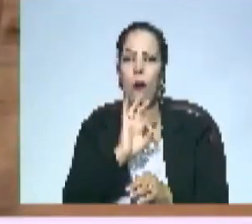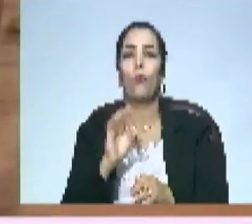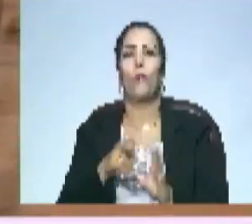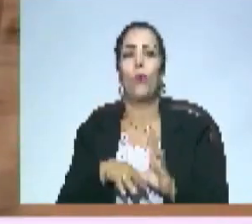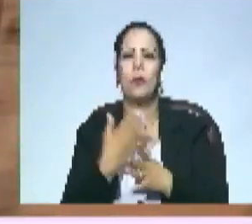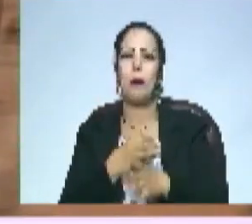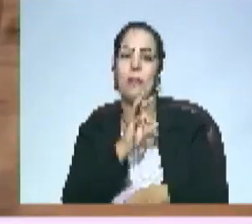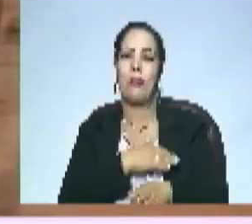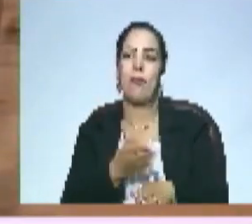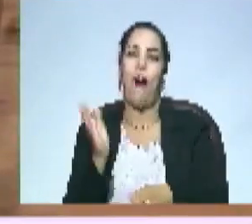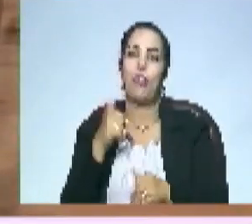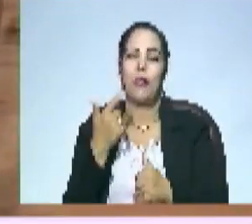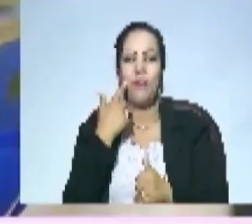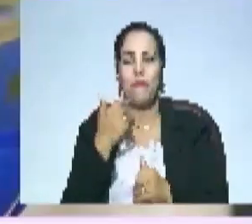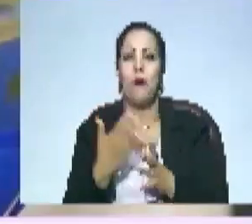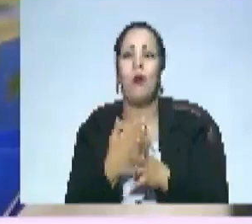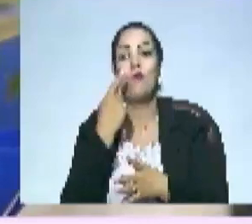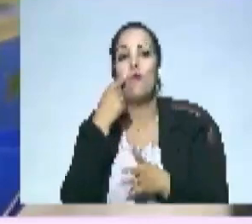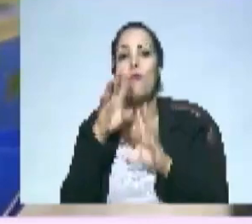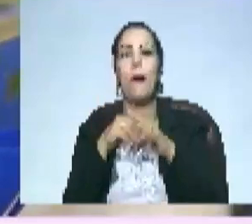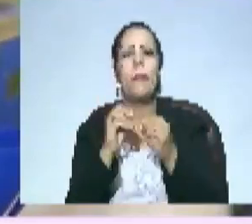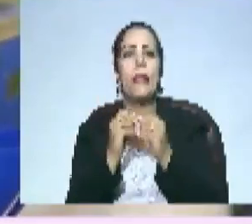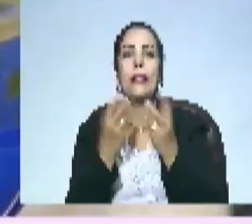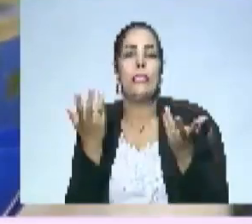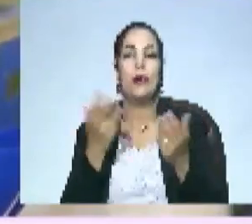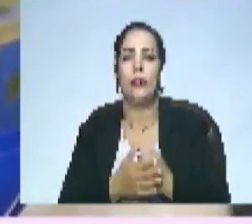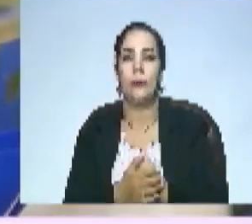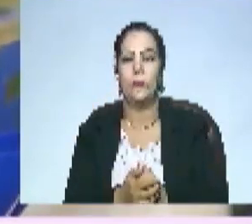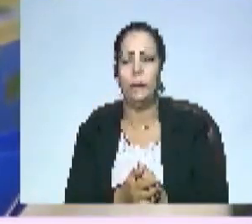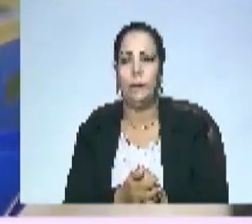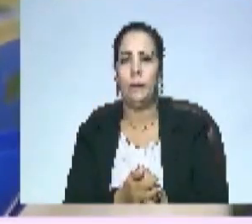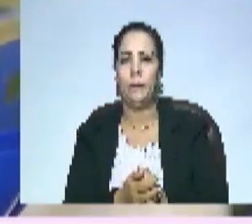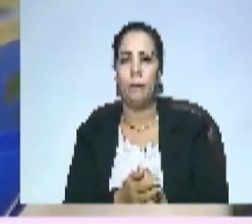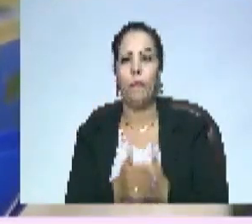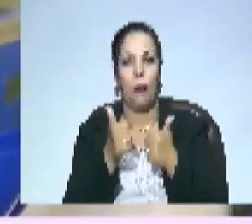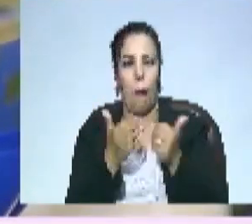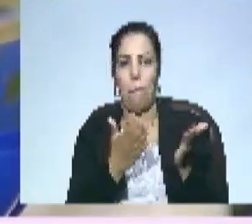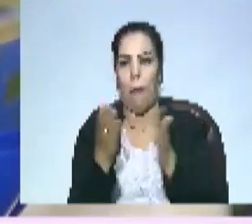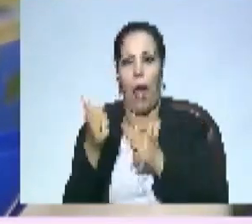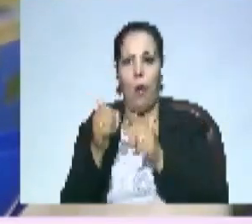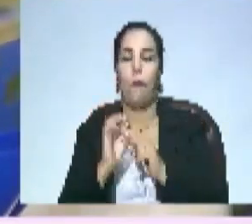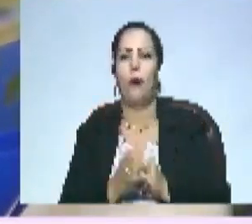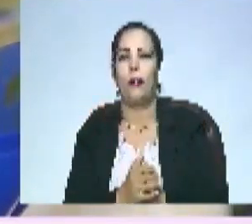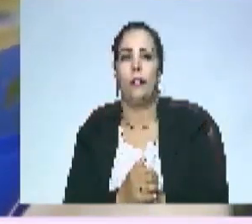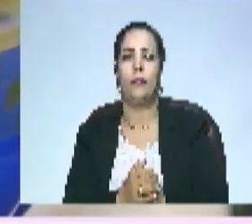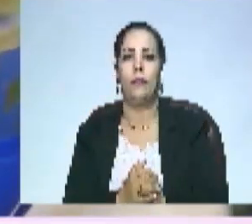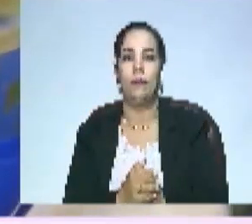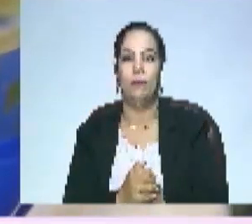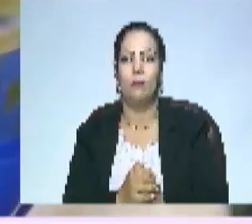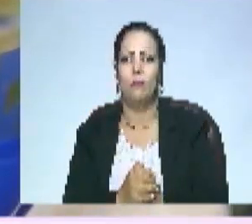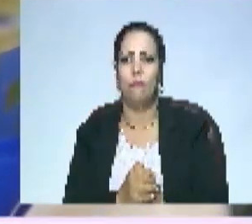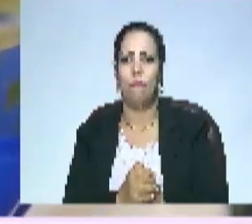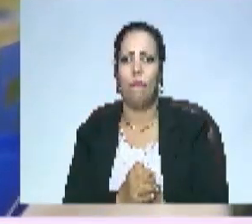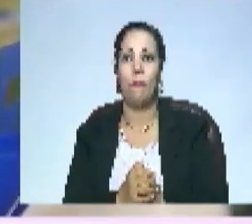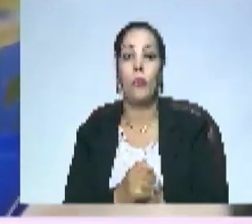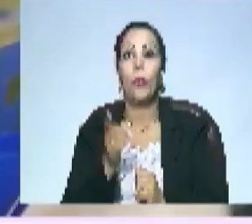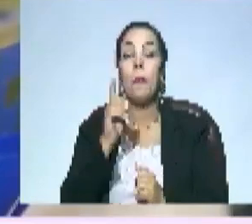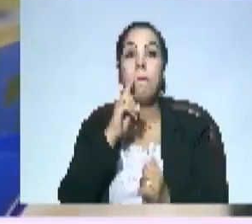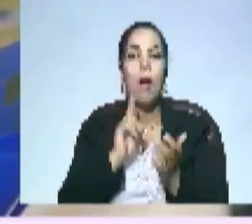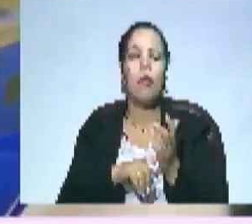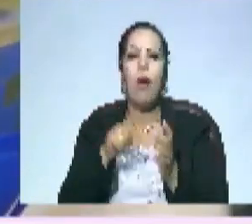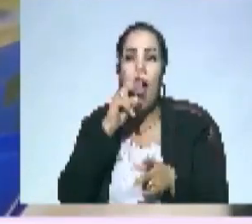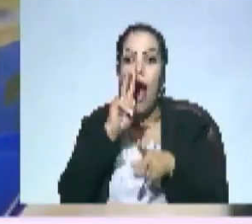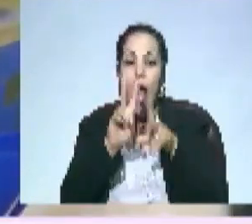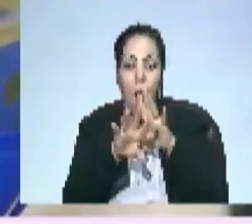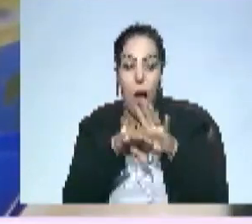يعني وهنشوف القصه تمشي معانا ازاي ماشي حلو قوي حلو ان احنا برض من